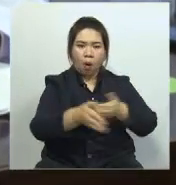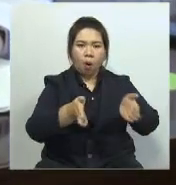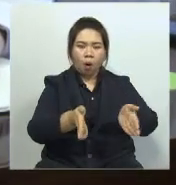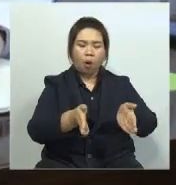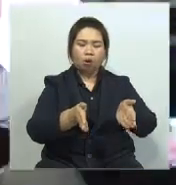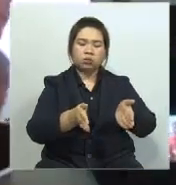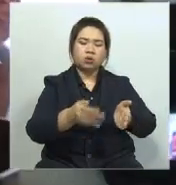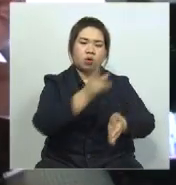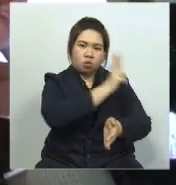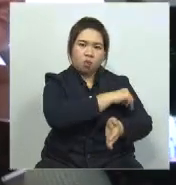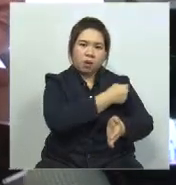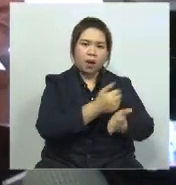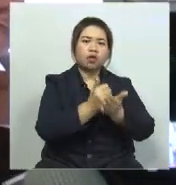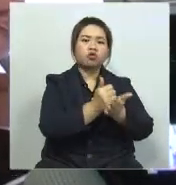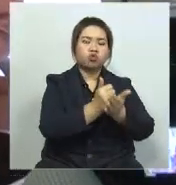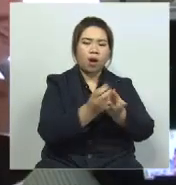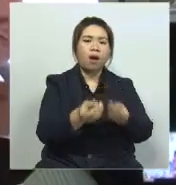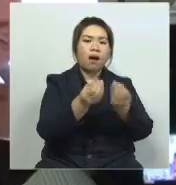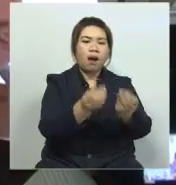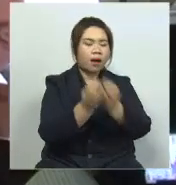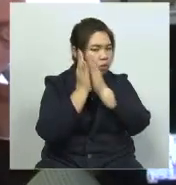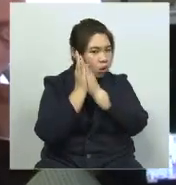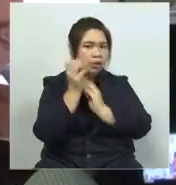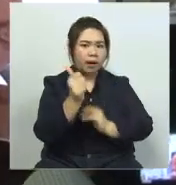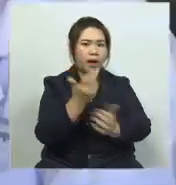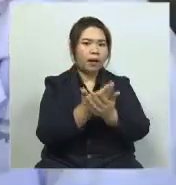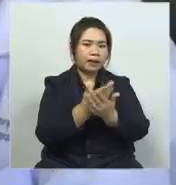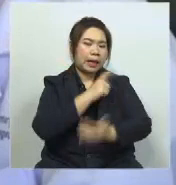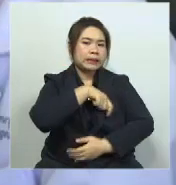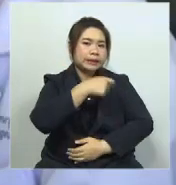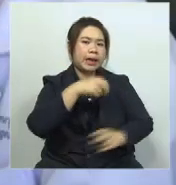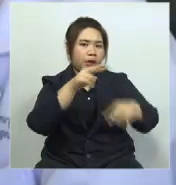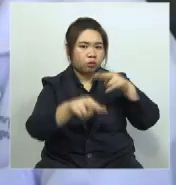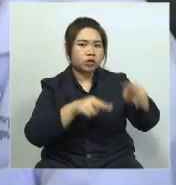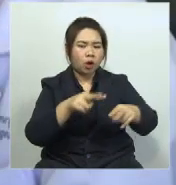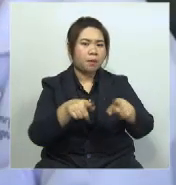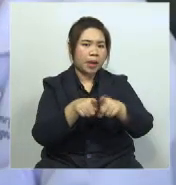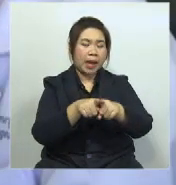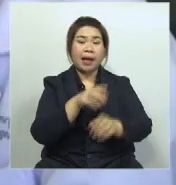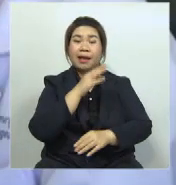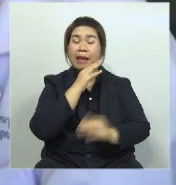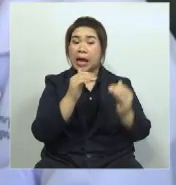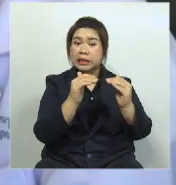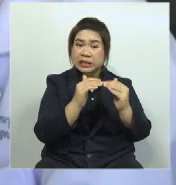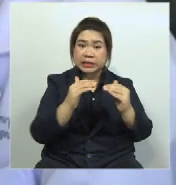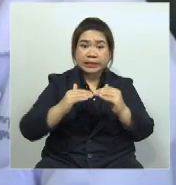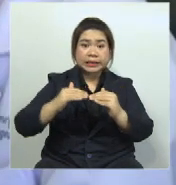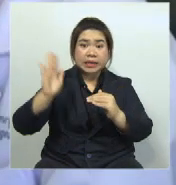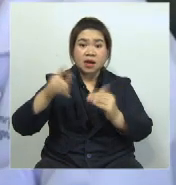งพยาบาลซึ่งจัดให้เป็นห้องขนาดใหญ่รวมถึงค่าใช้จ่ายในการรักษาพยาบาลหากเกินกว่าสิทธิ์ที่ได้รับ